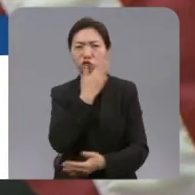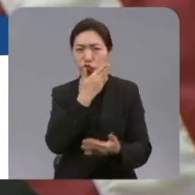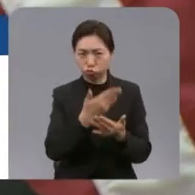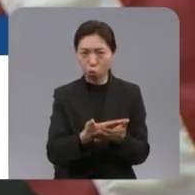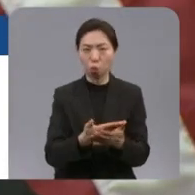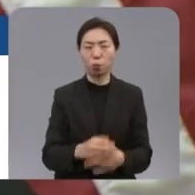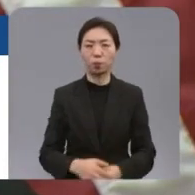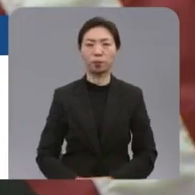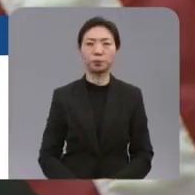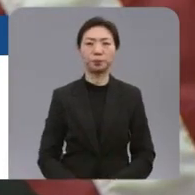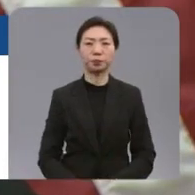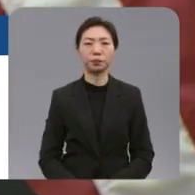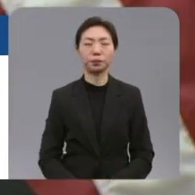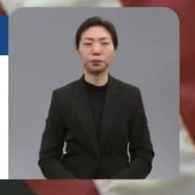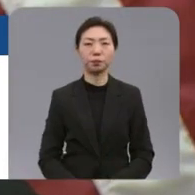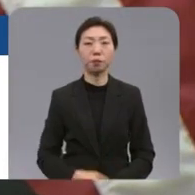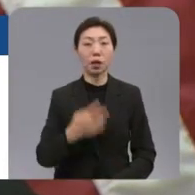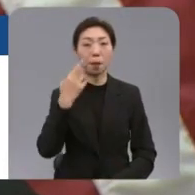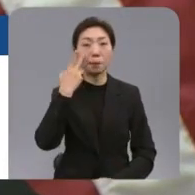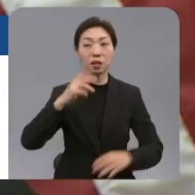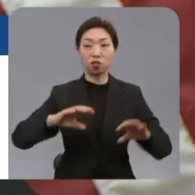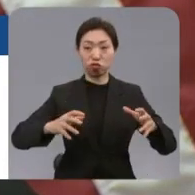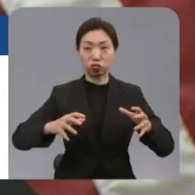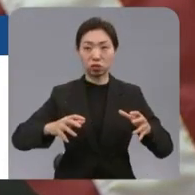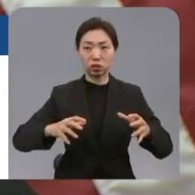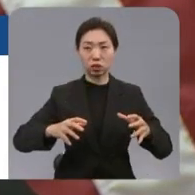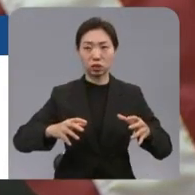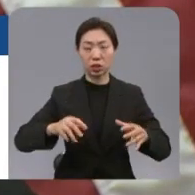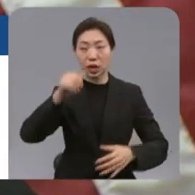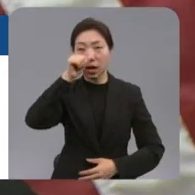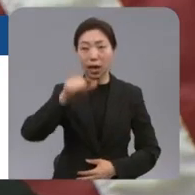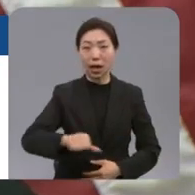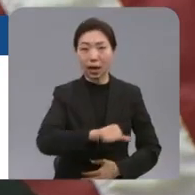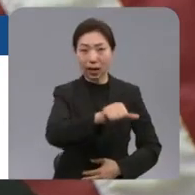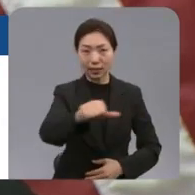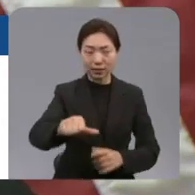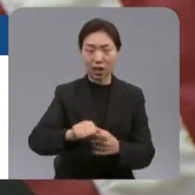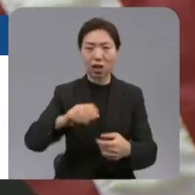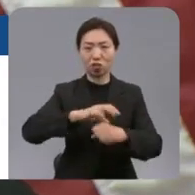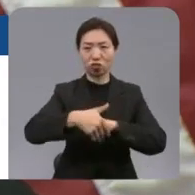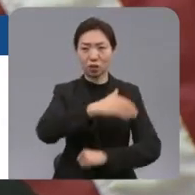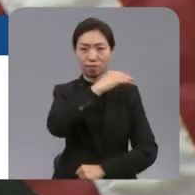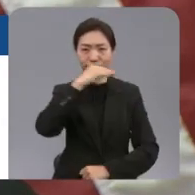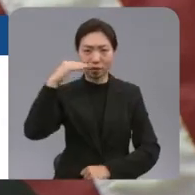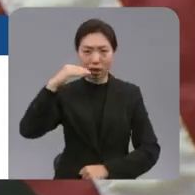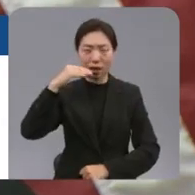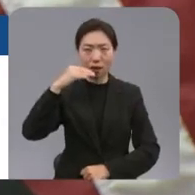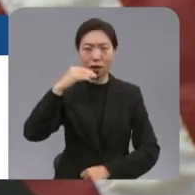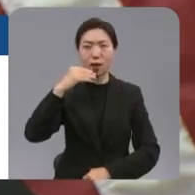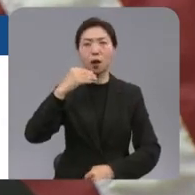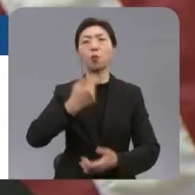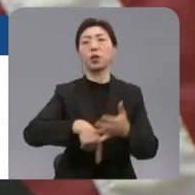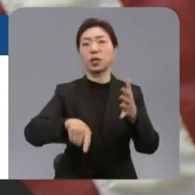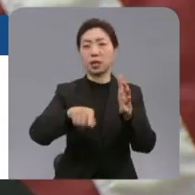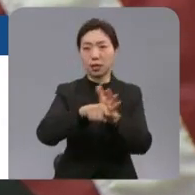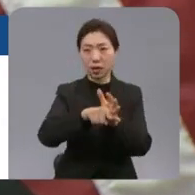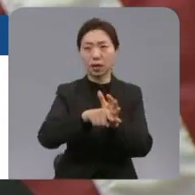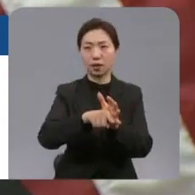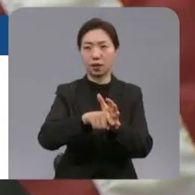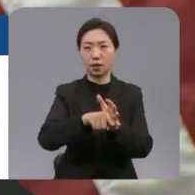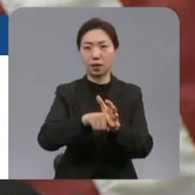本格化させると公表したのに対し参加国は抑止力をさらに強化していくことを述べまし